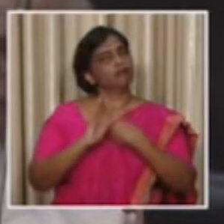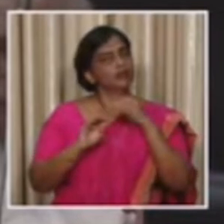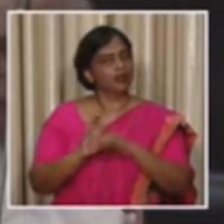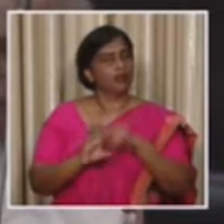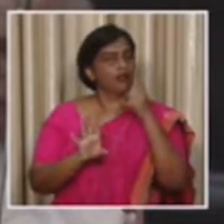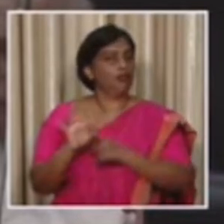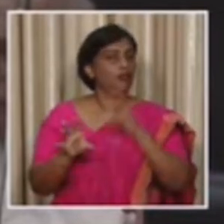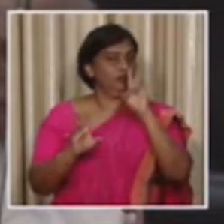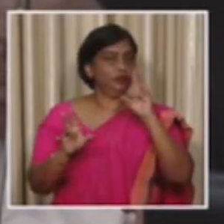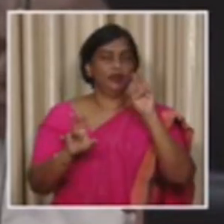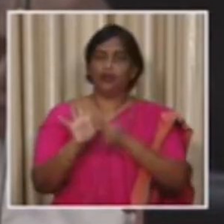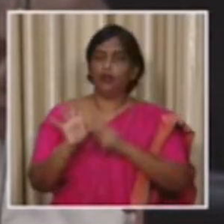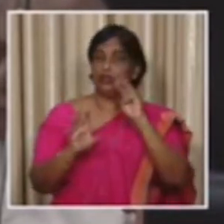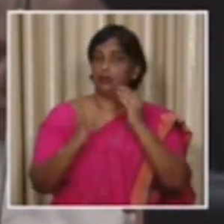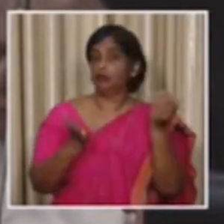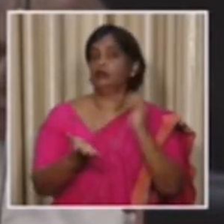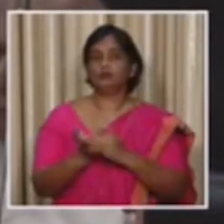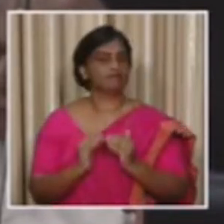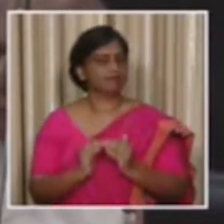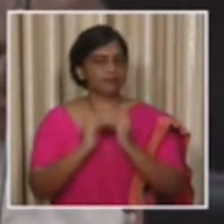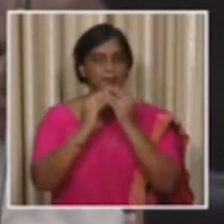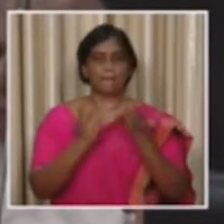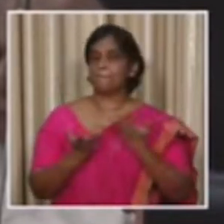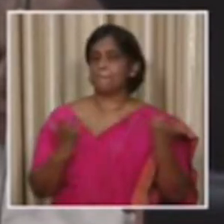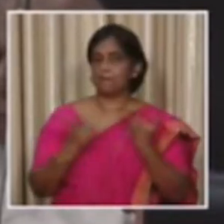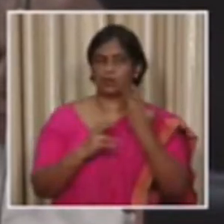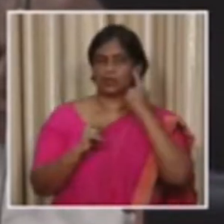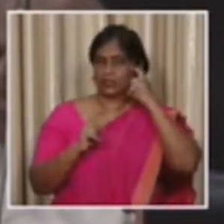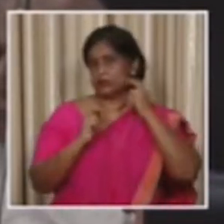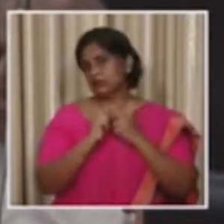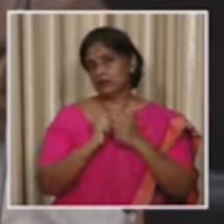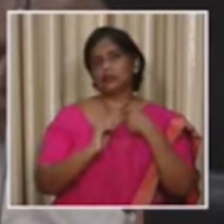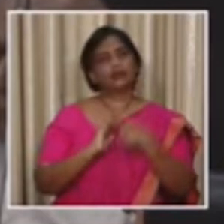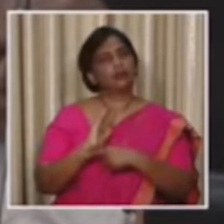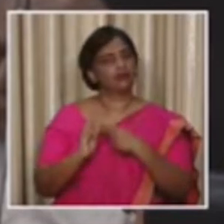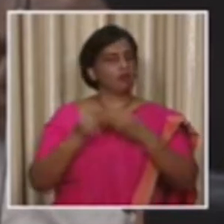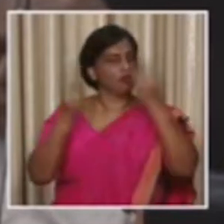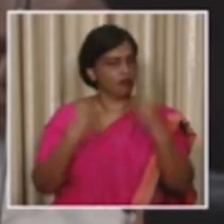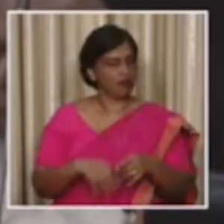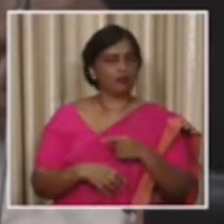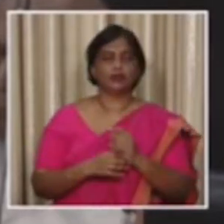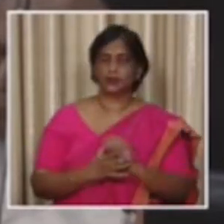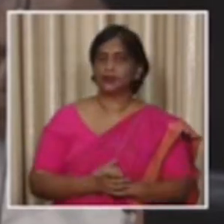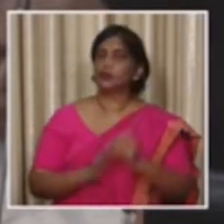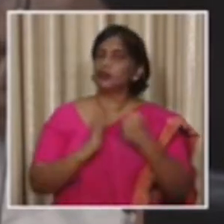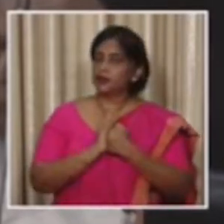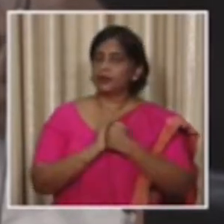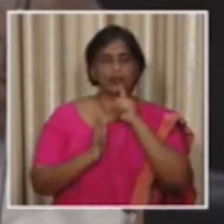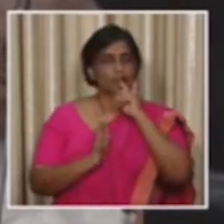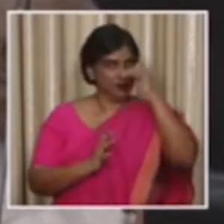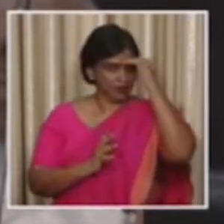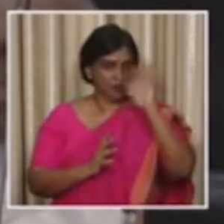වසර 25කට 30කට යලි ගොඩෙන්ට බැරි ඛේදවාචයකට මේ රට ඇද වැටෙනවා. ගරු